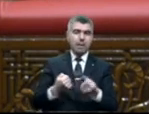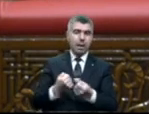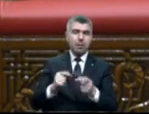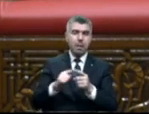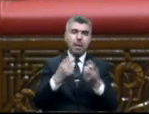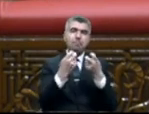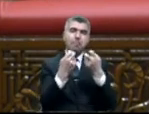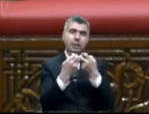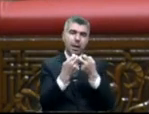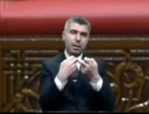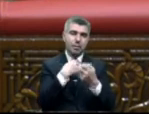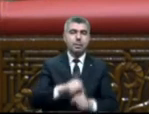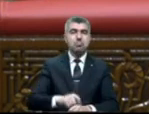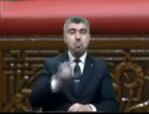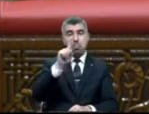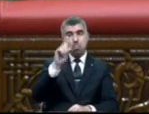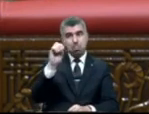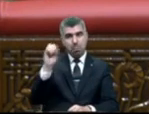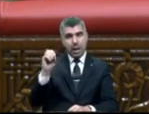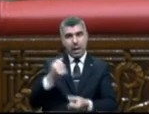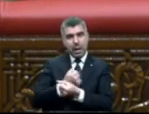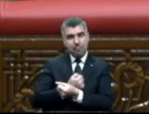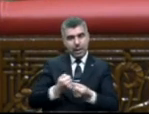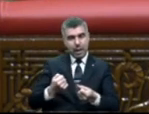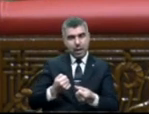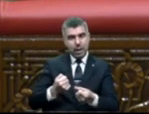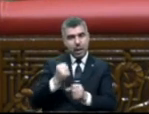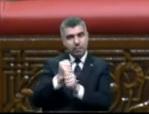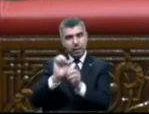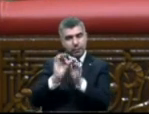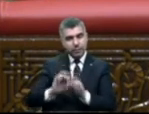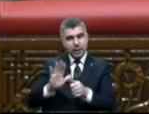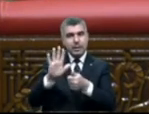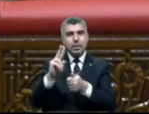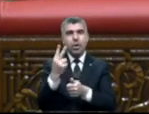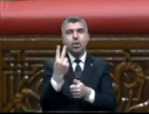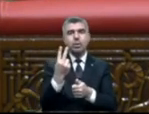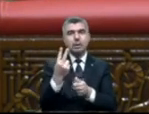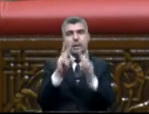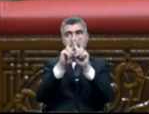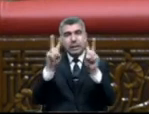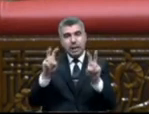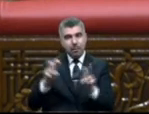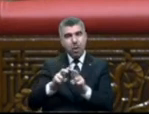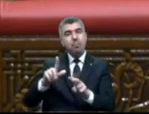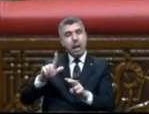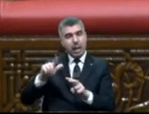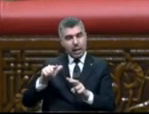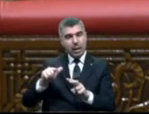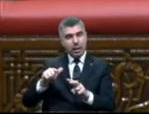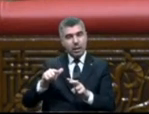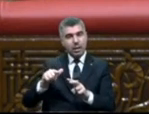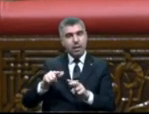المثال مبسط، يعني 100 شخص عاطل كنصيبوا فيه 26 حامل لشهادة التكوين المهني،